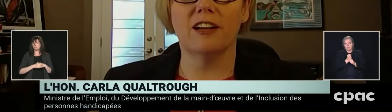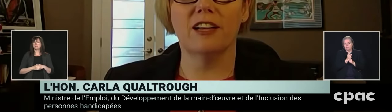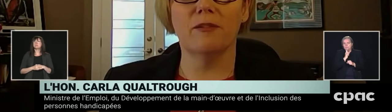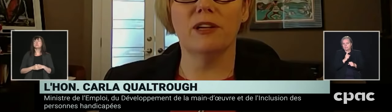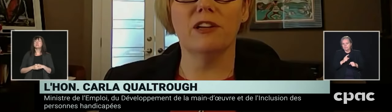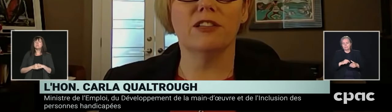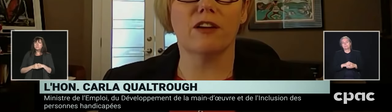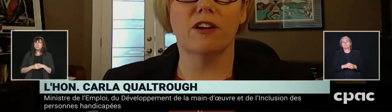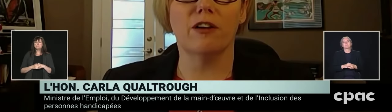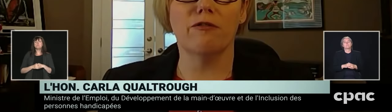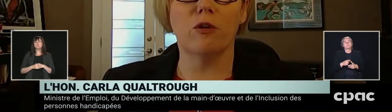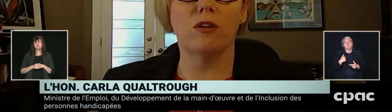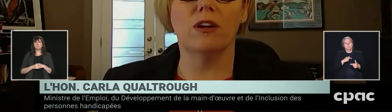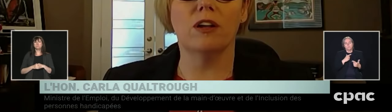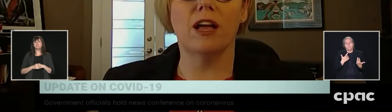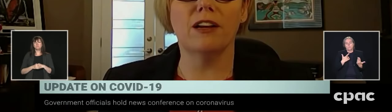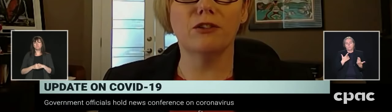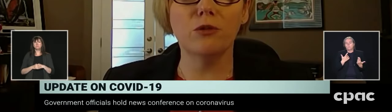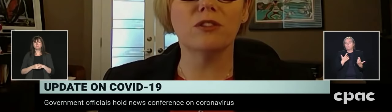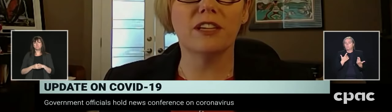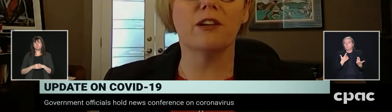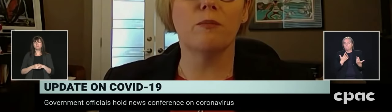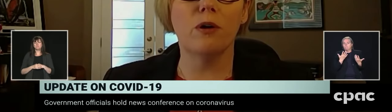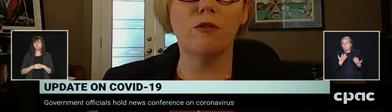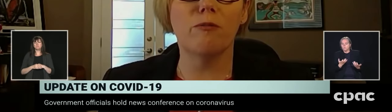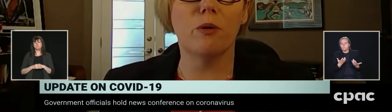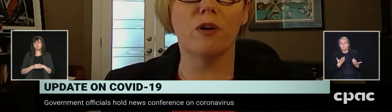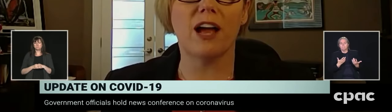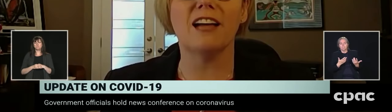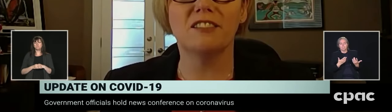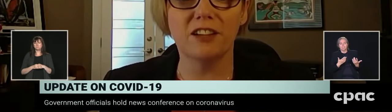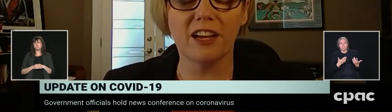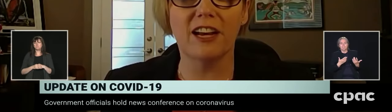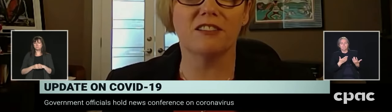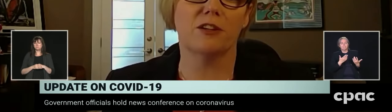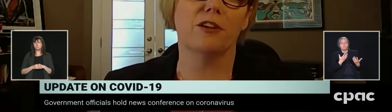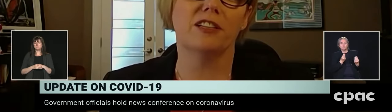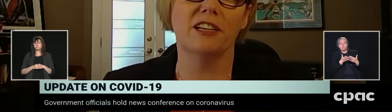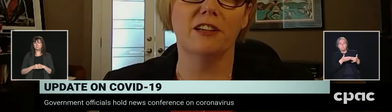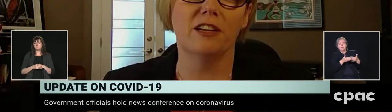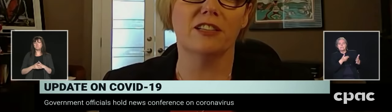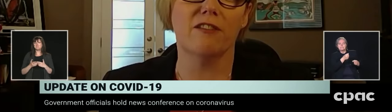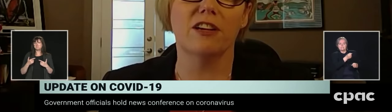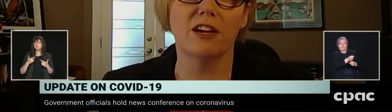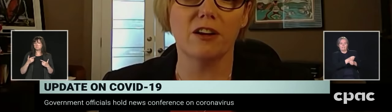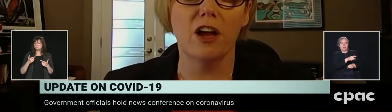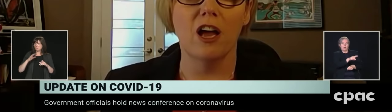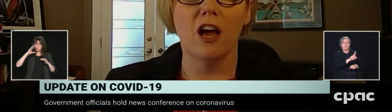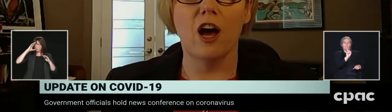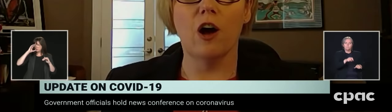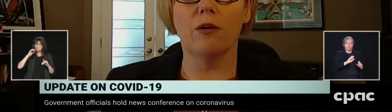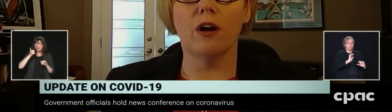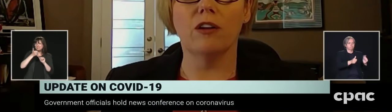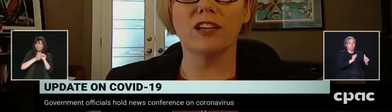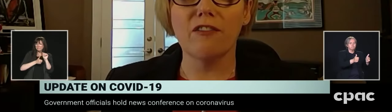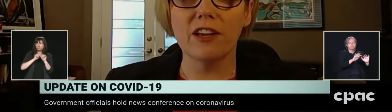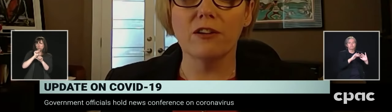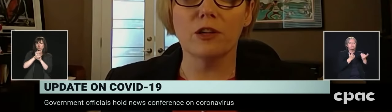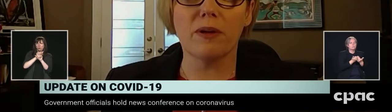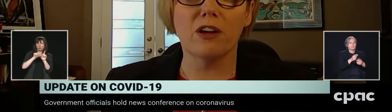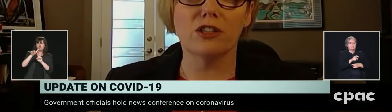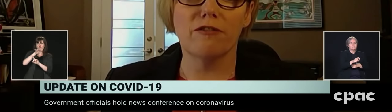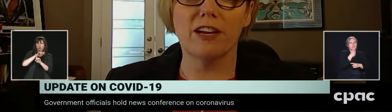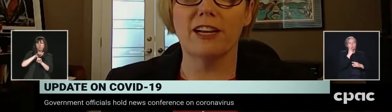les milieux de travail font tout ce qu'ils peuvent pour assurer la sécurité des travailleurs. En